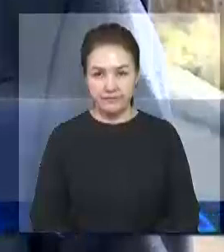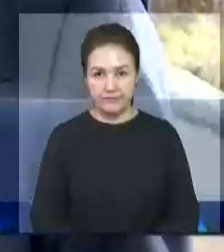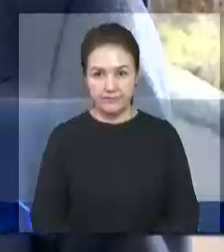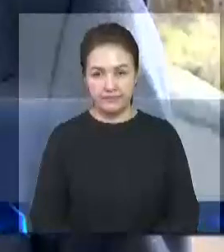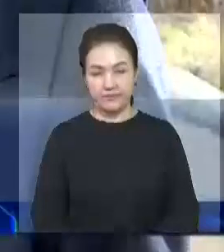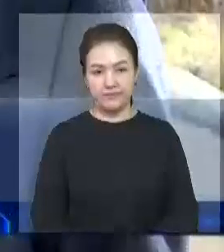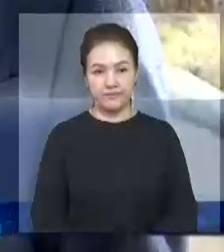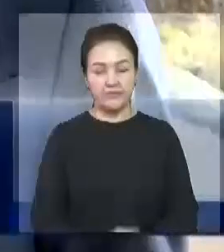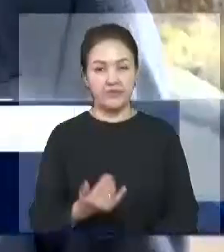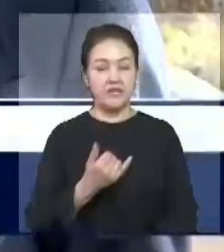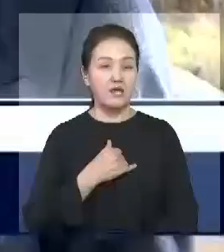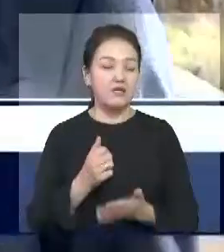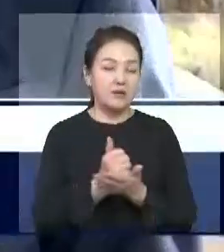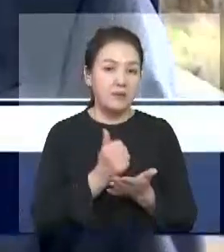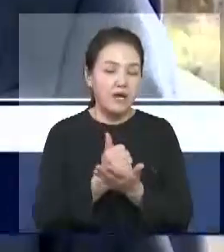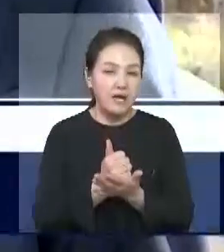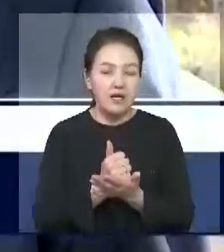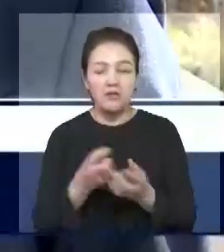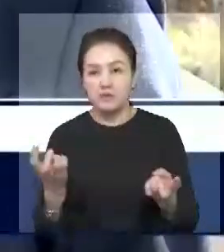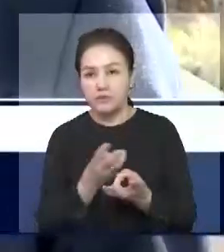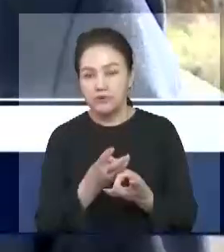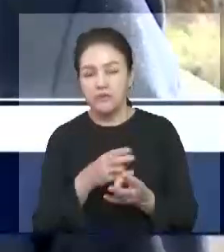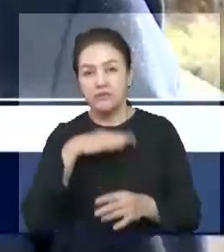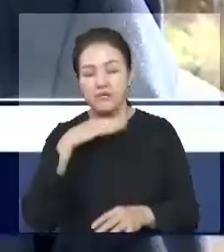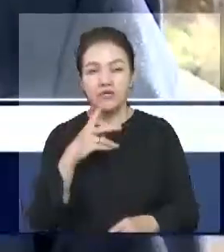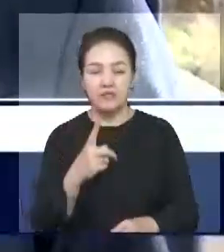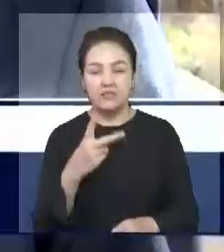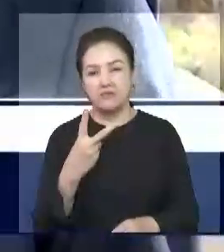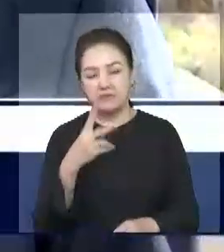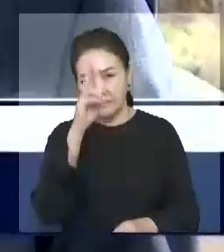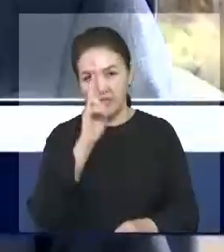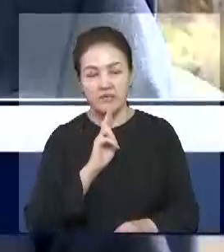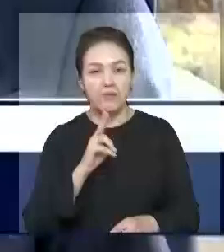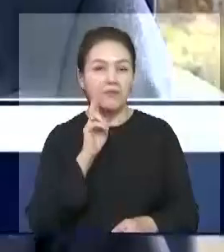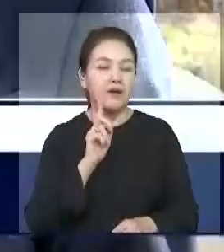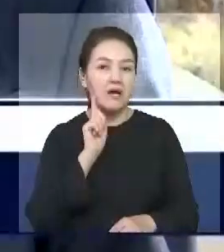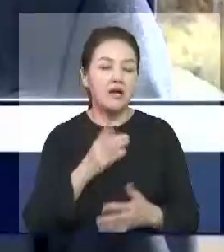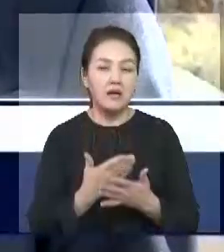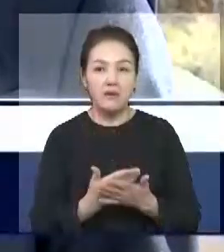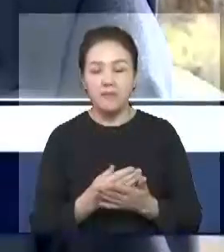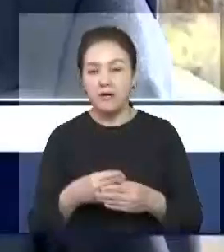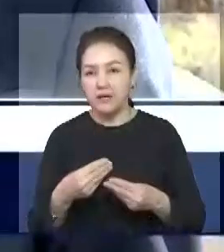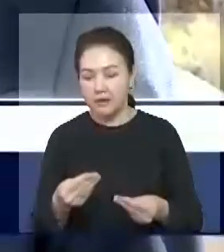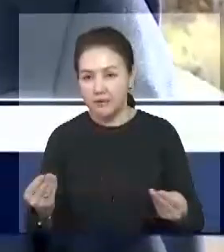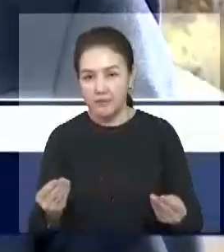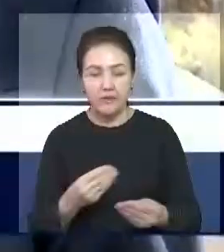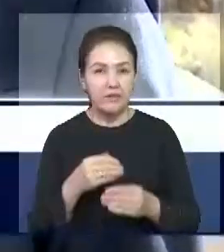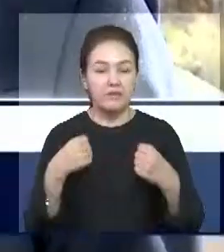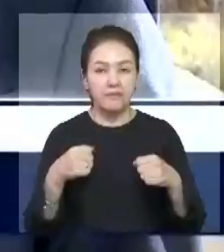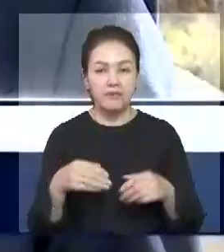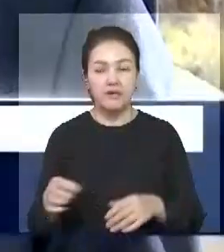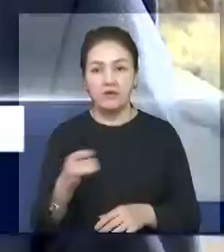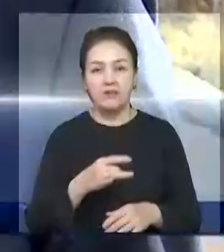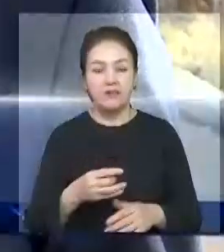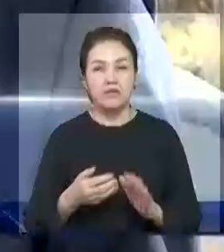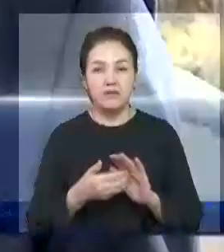сахара наших засо мся наме пока что из то фонда Мы ещё не доставляли товары так как в районах